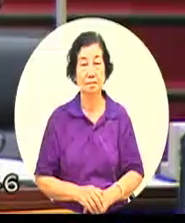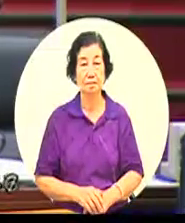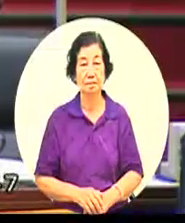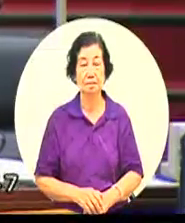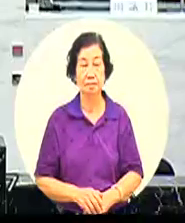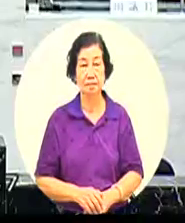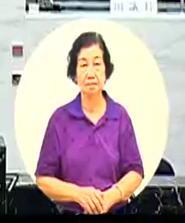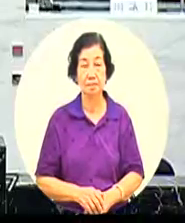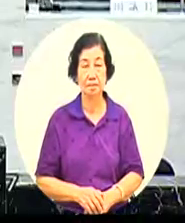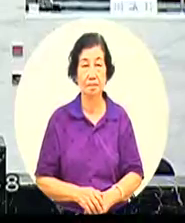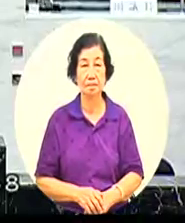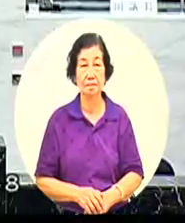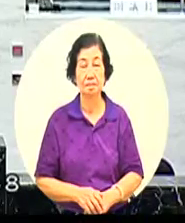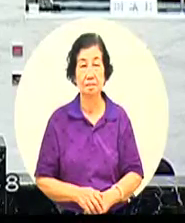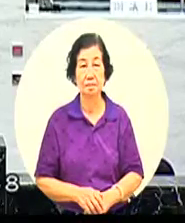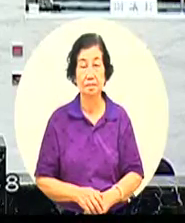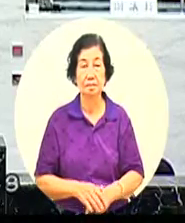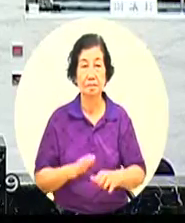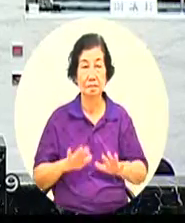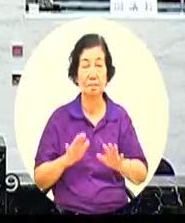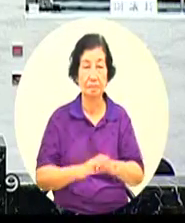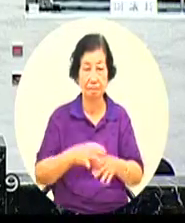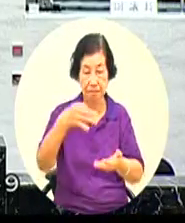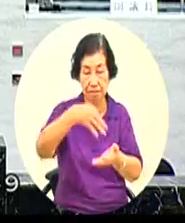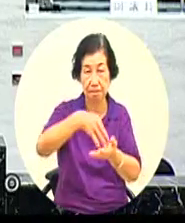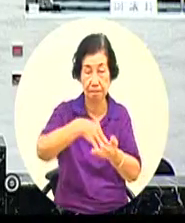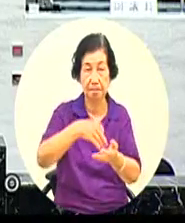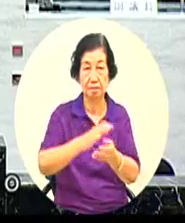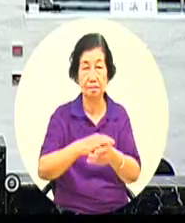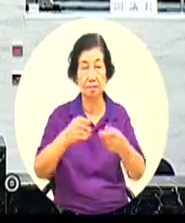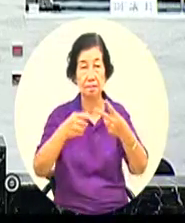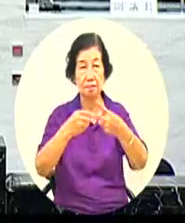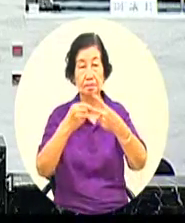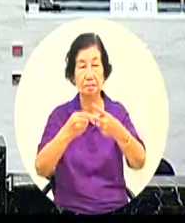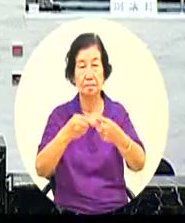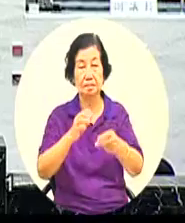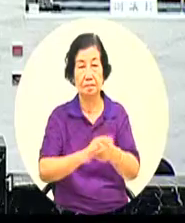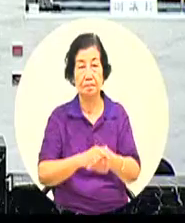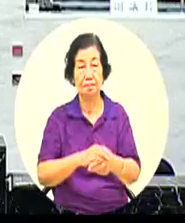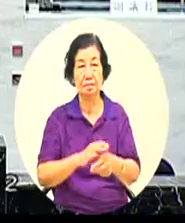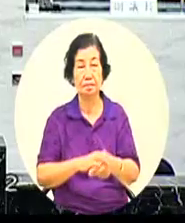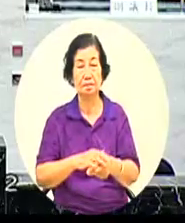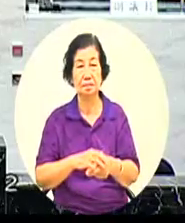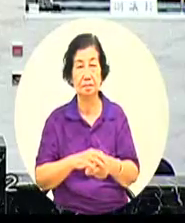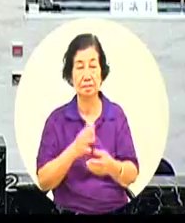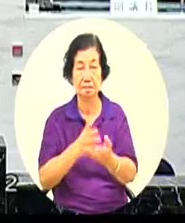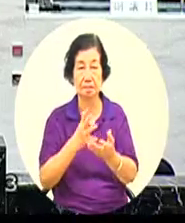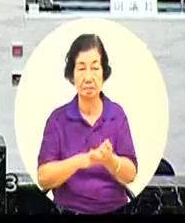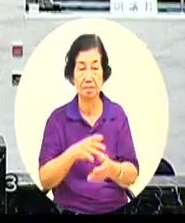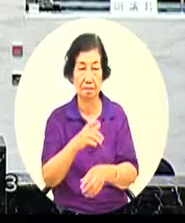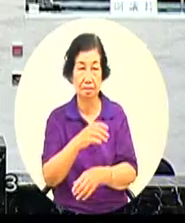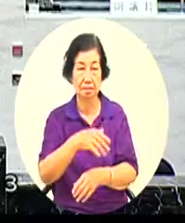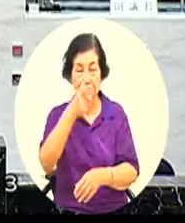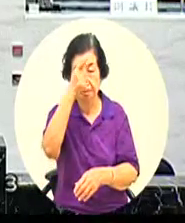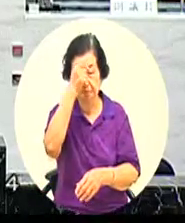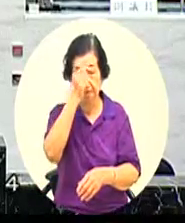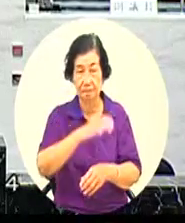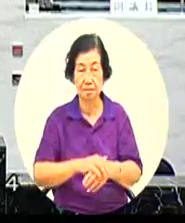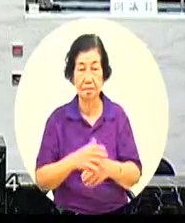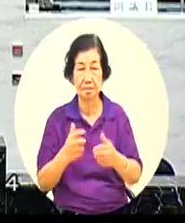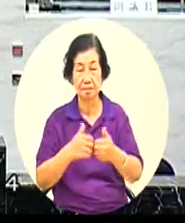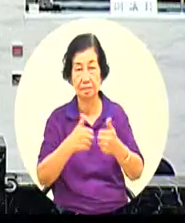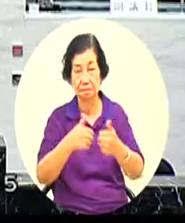接下来我们进行登记第二位发言黄淑美议员质询。 主